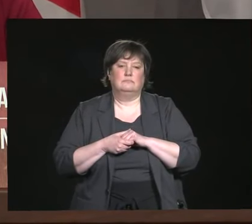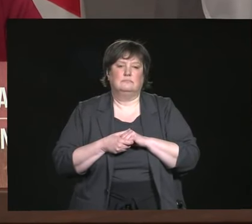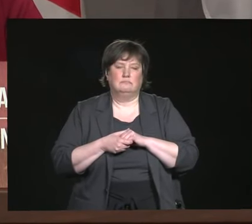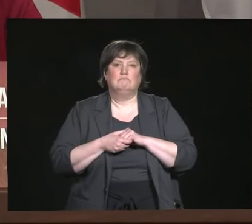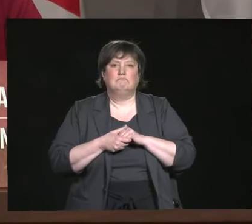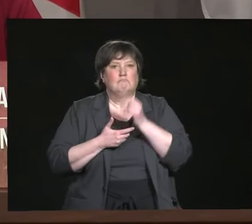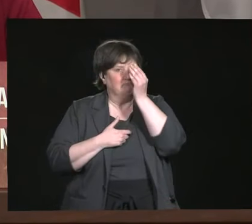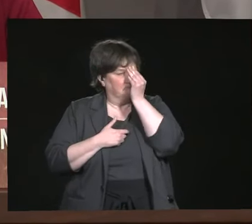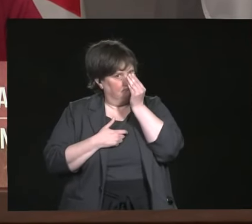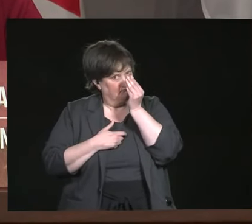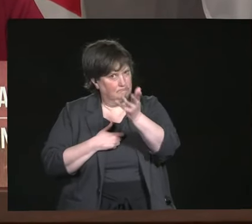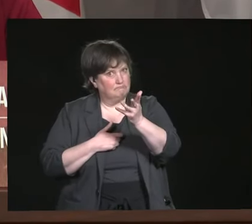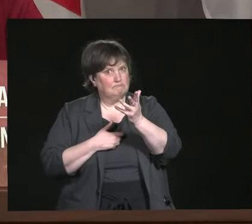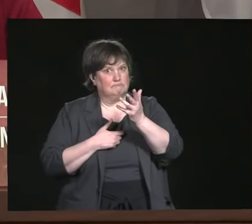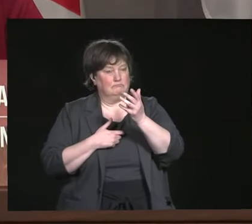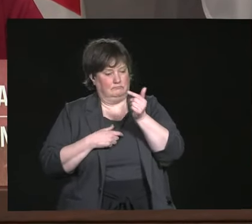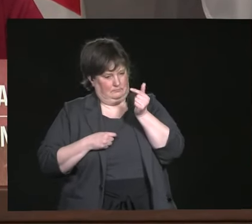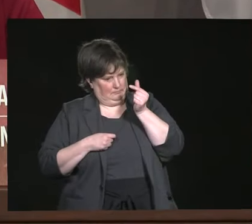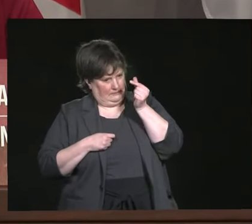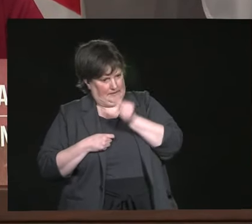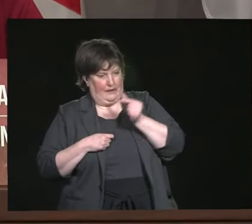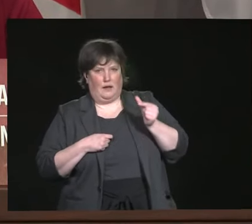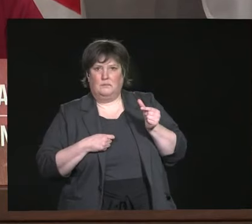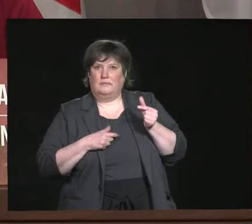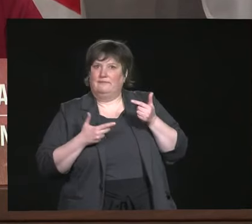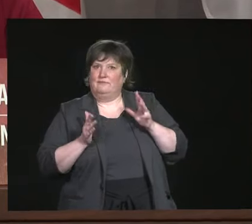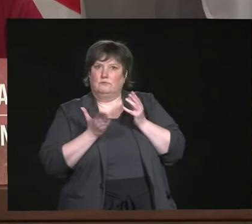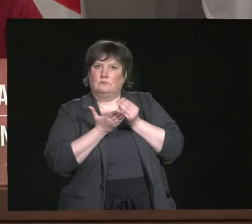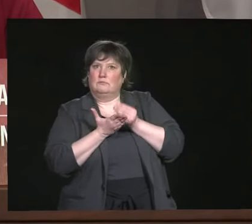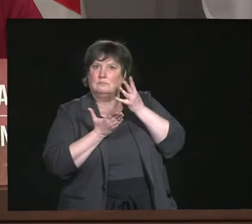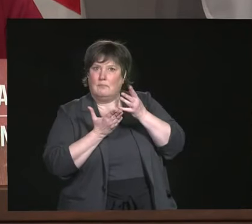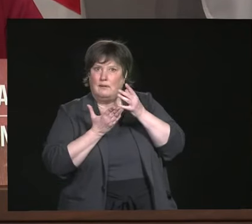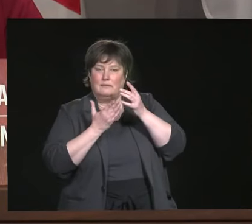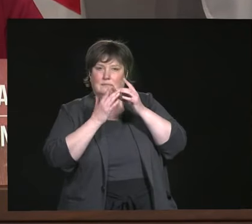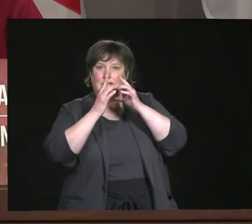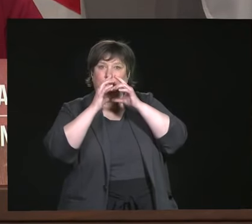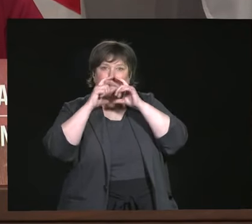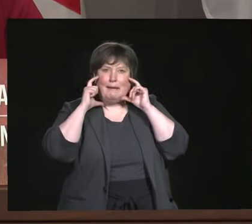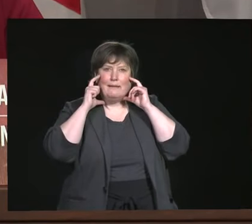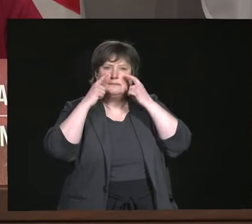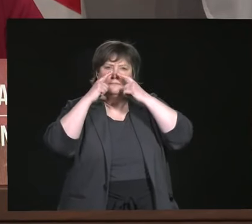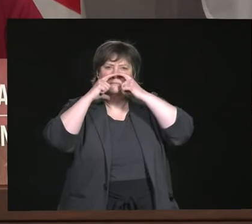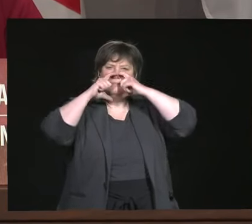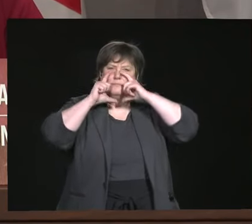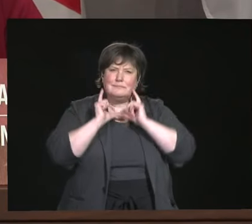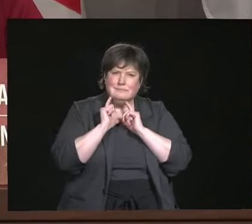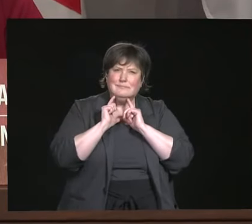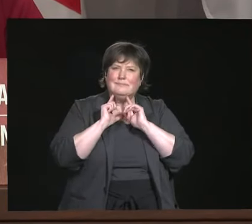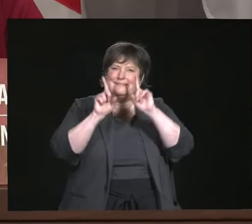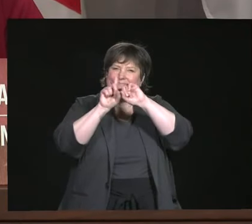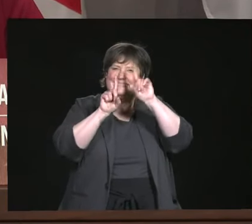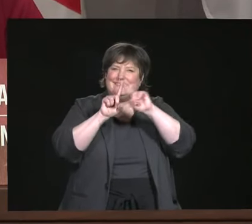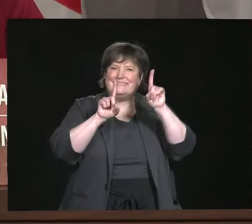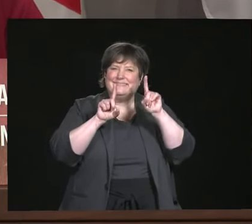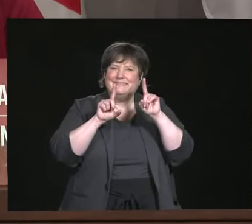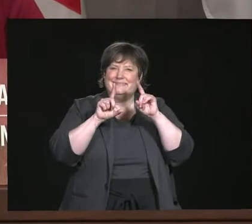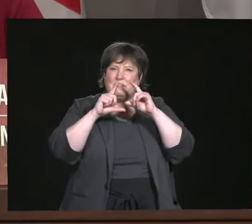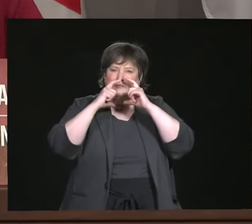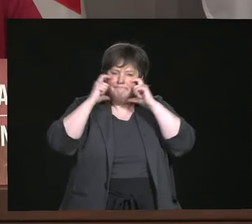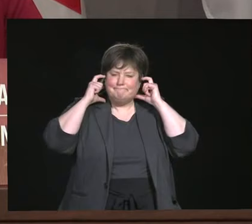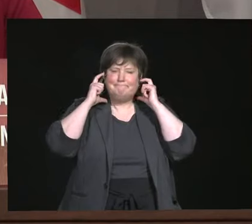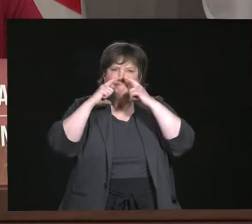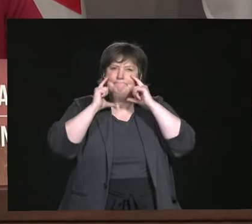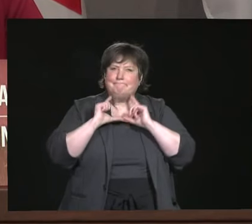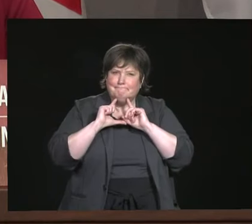masques, différents types de masques pour les emplois, pour les